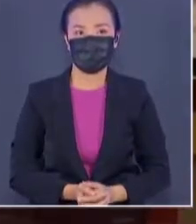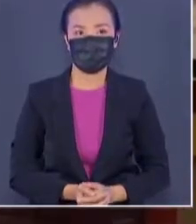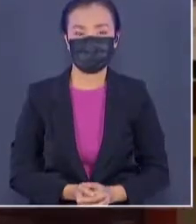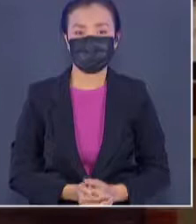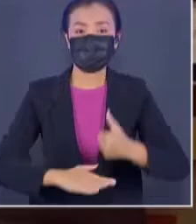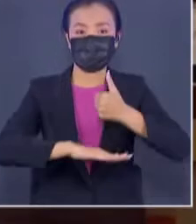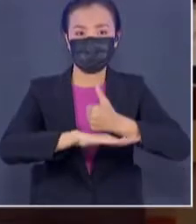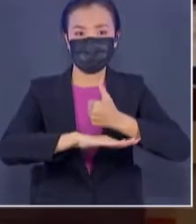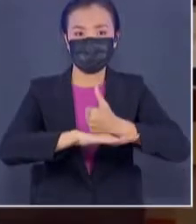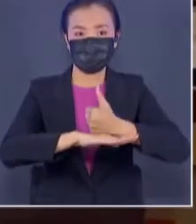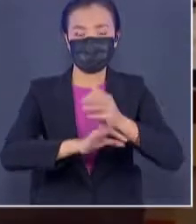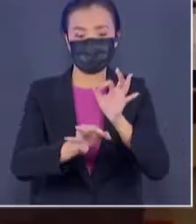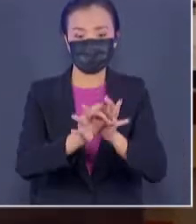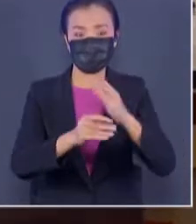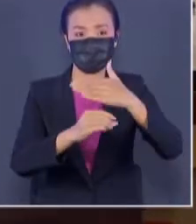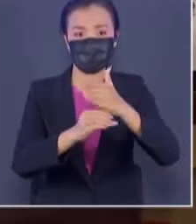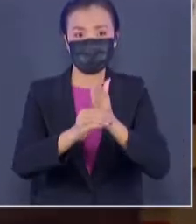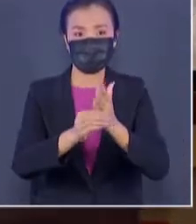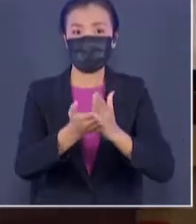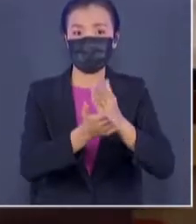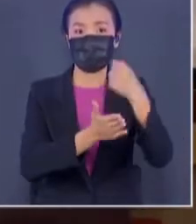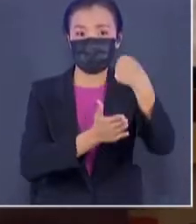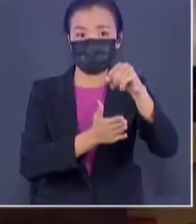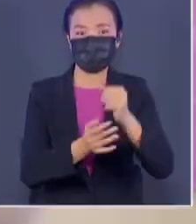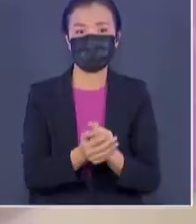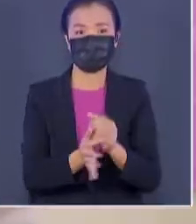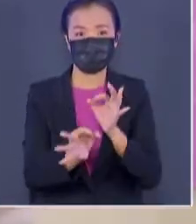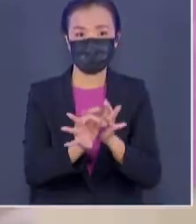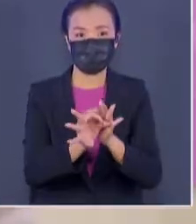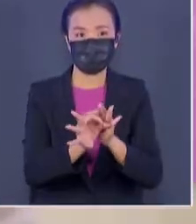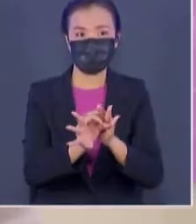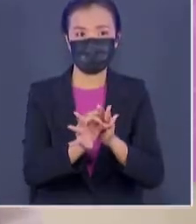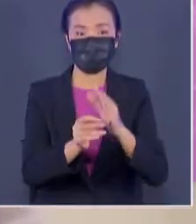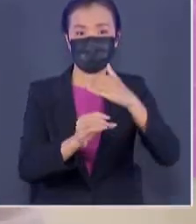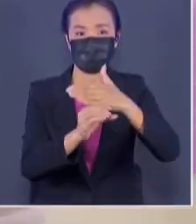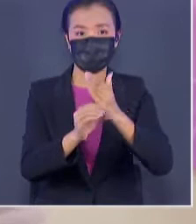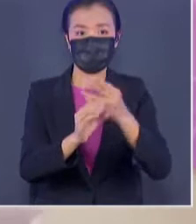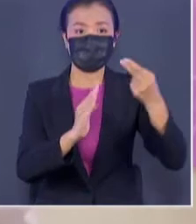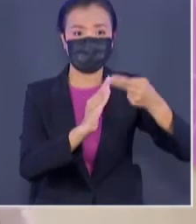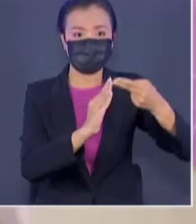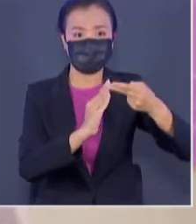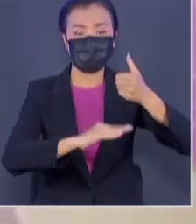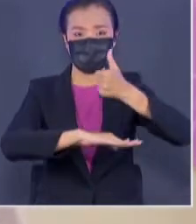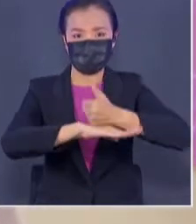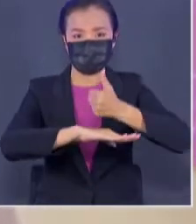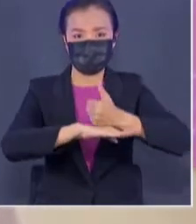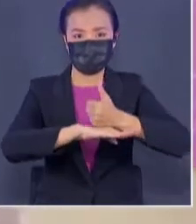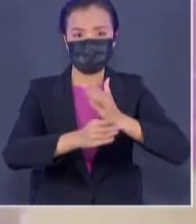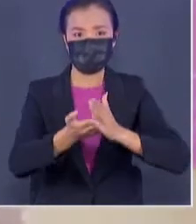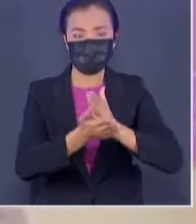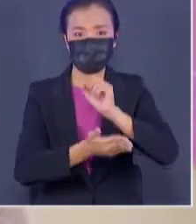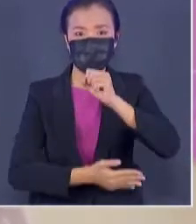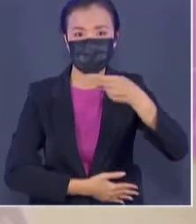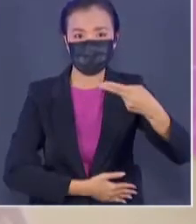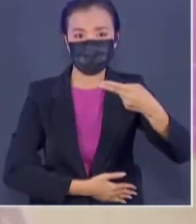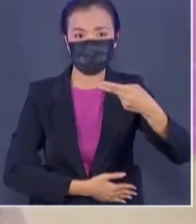ผู้อำนวยการธนาคารออมสินภาค10ผู้อำนวยการธนาคารออมสินเขตหนองคายและคณบดีคณะสหวิทยาการม